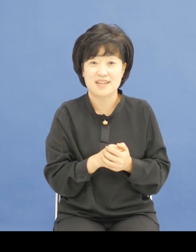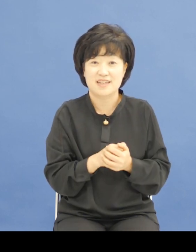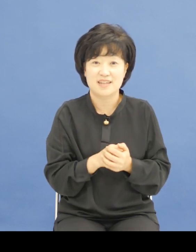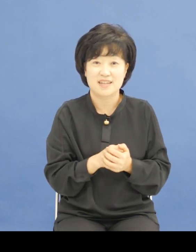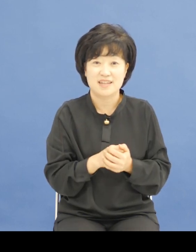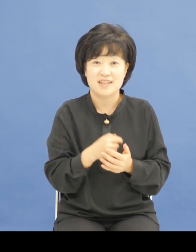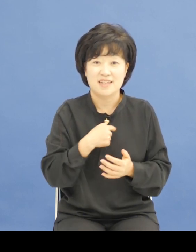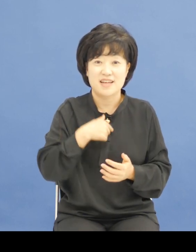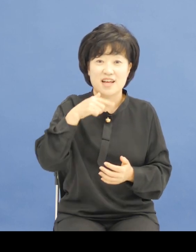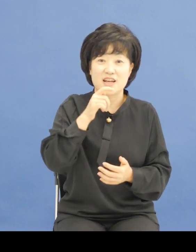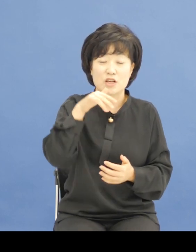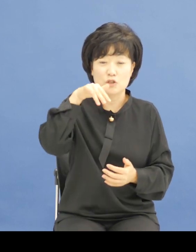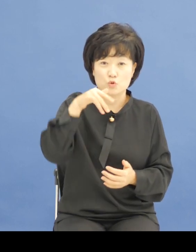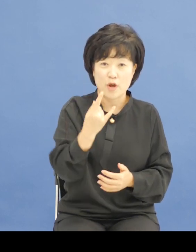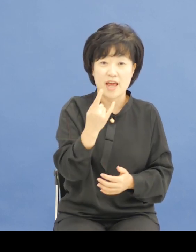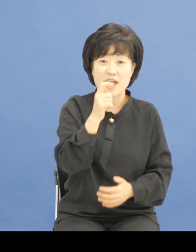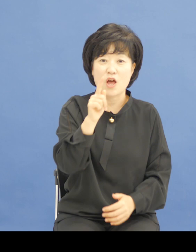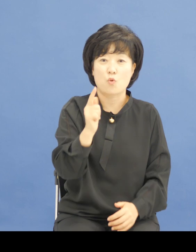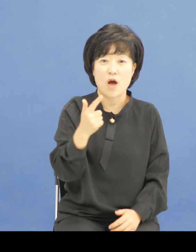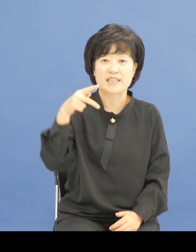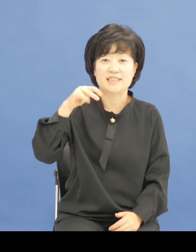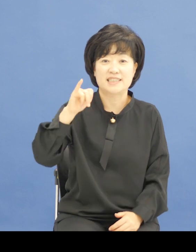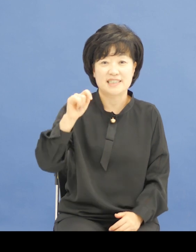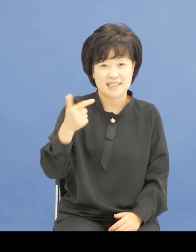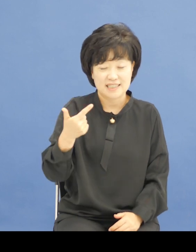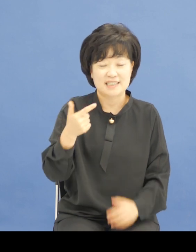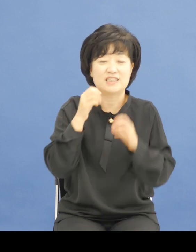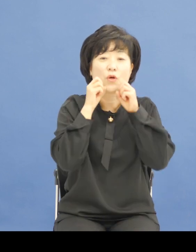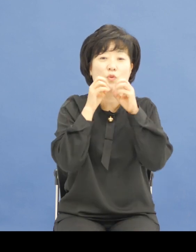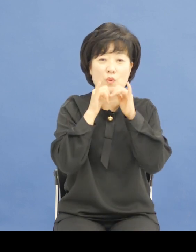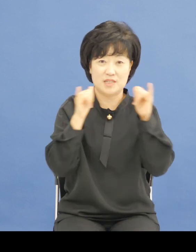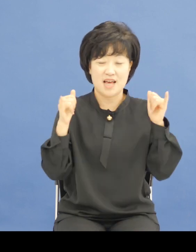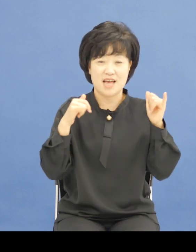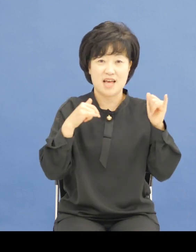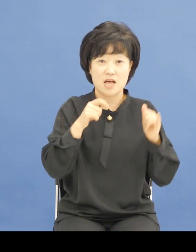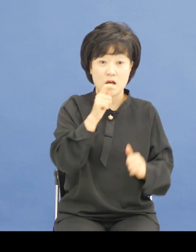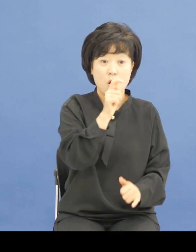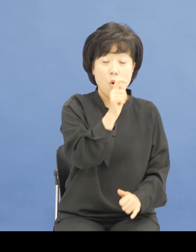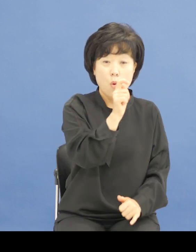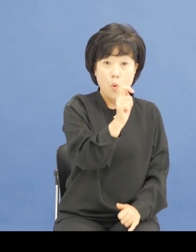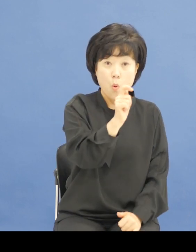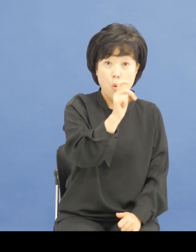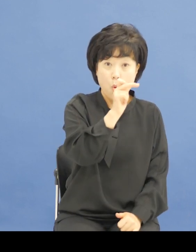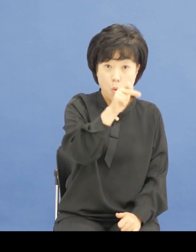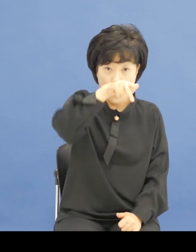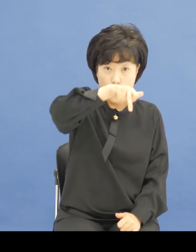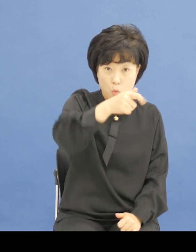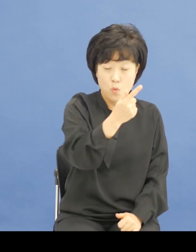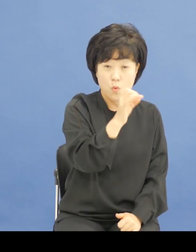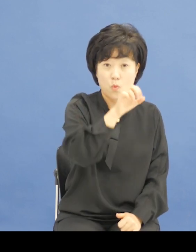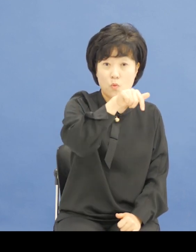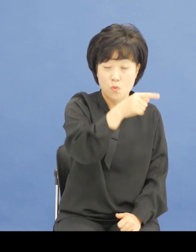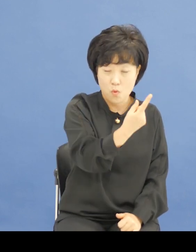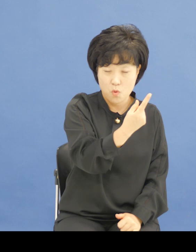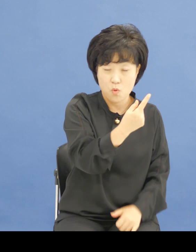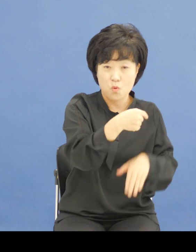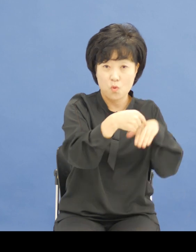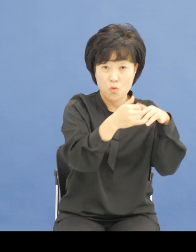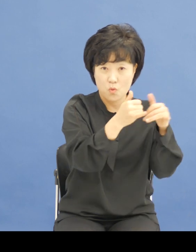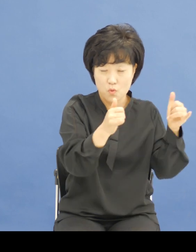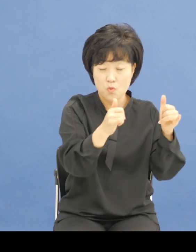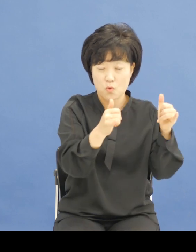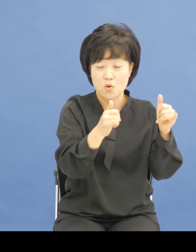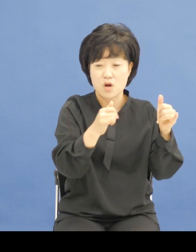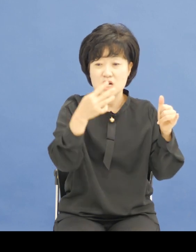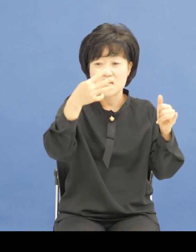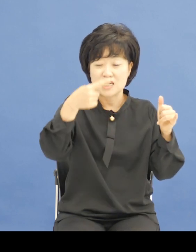최관신 선교사입니다. 콩고 민주공화국과 르완다 국경에서 피그미들을